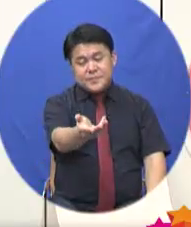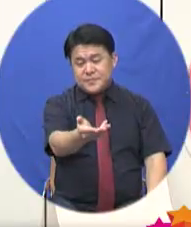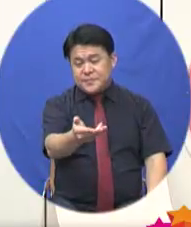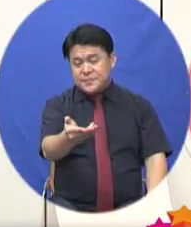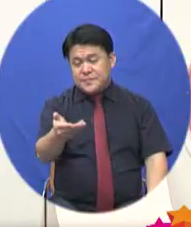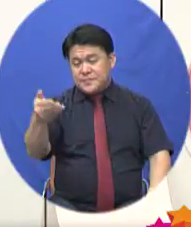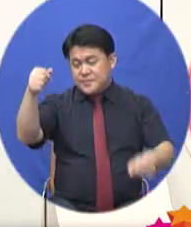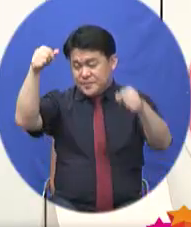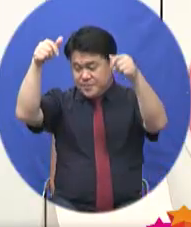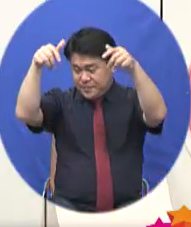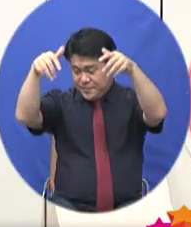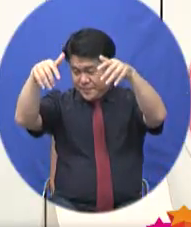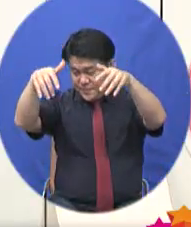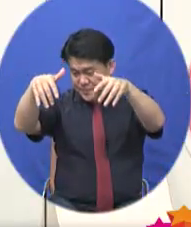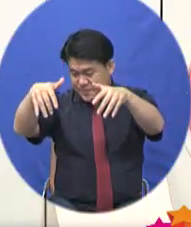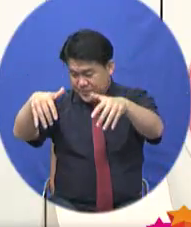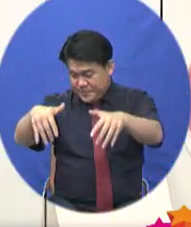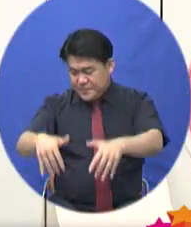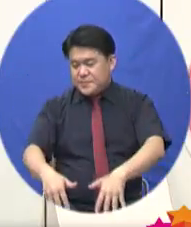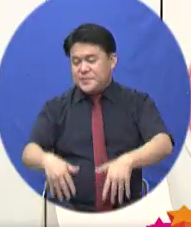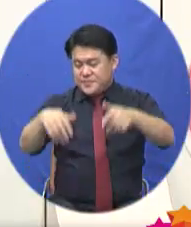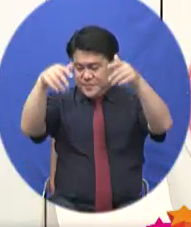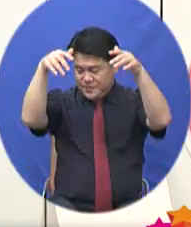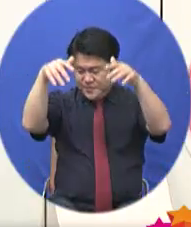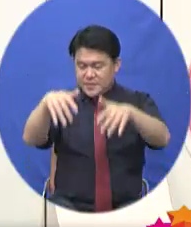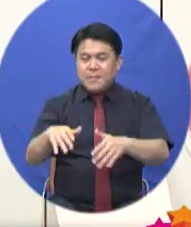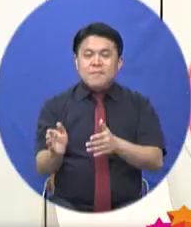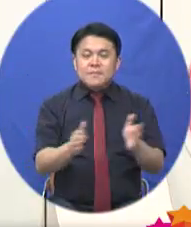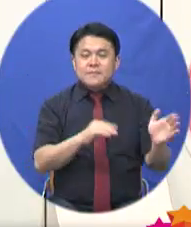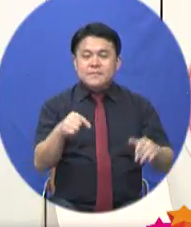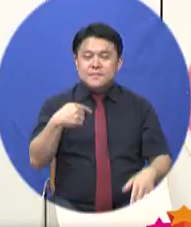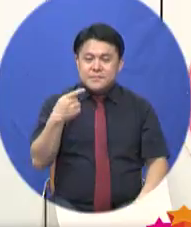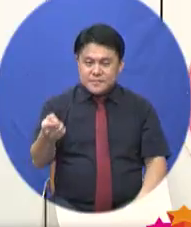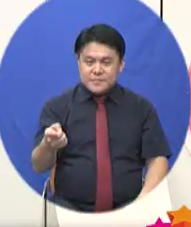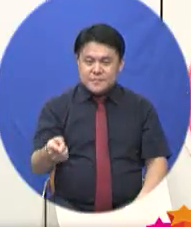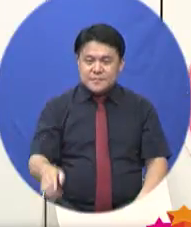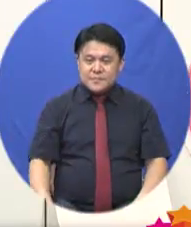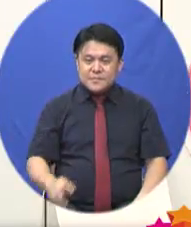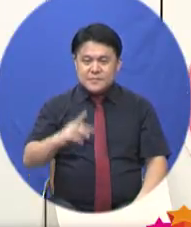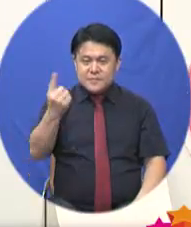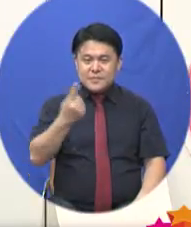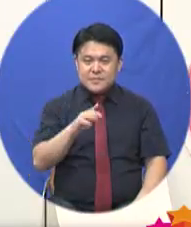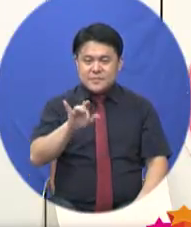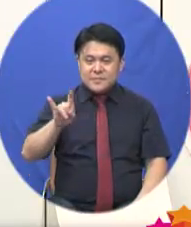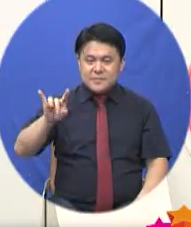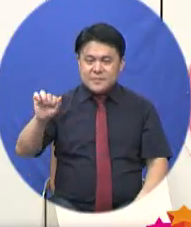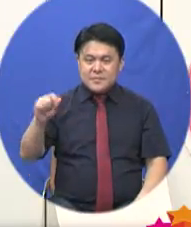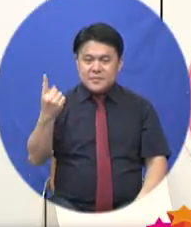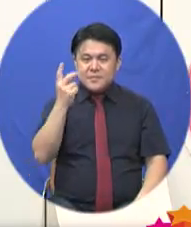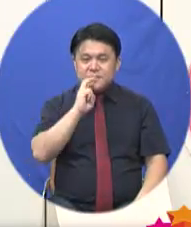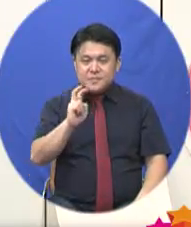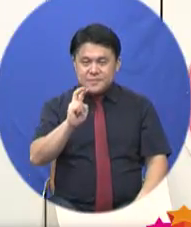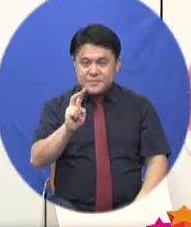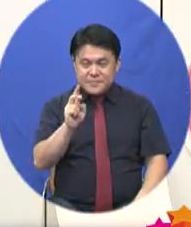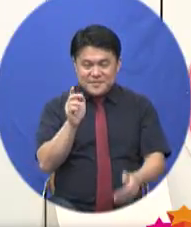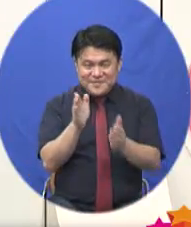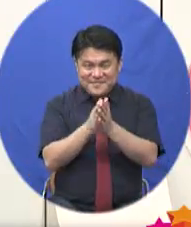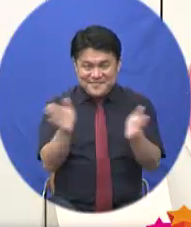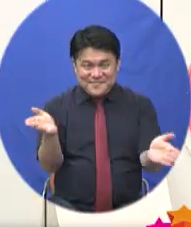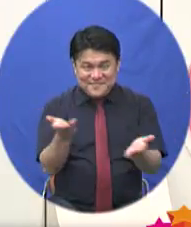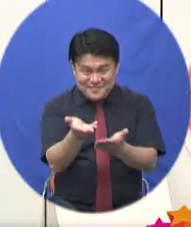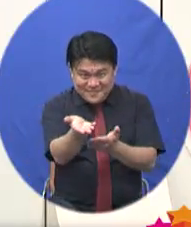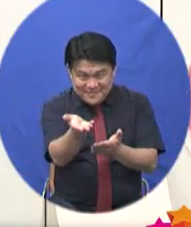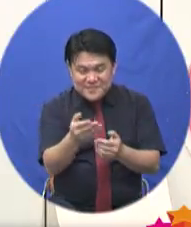흘러내릴 때. 아, 예. 이어서 우리 돌아온 배호 씨의 모창입니다. 예. 돌아온